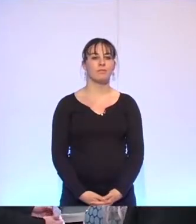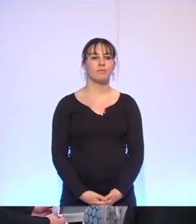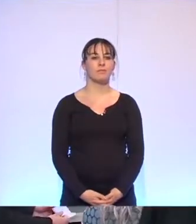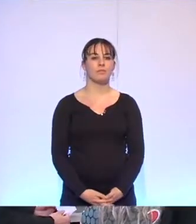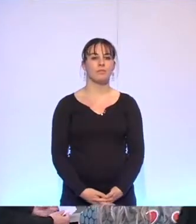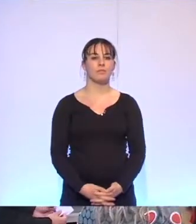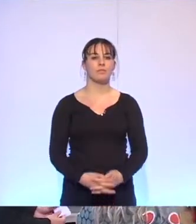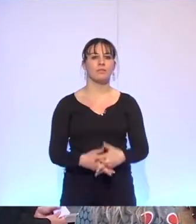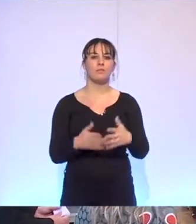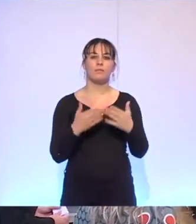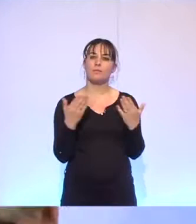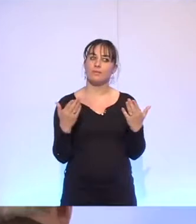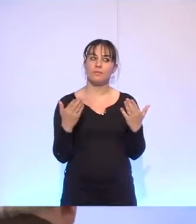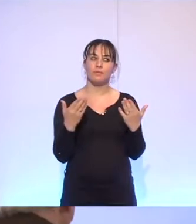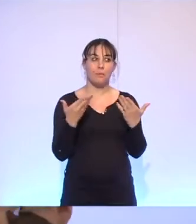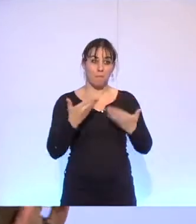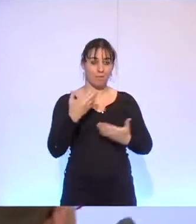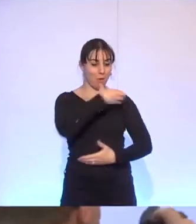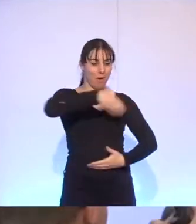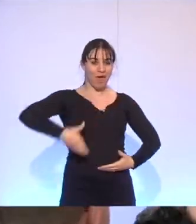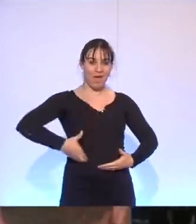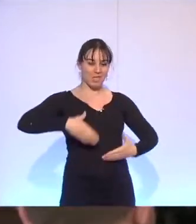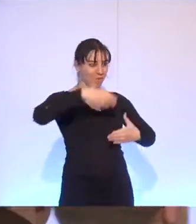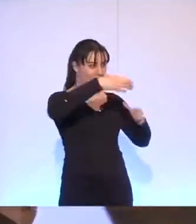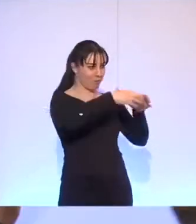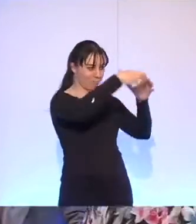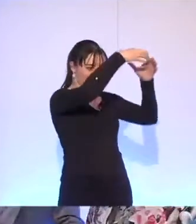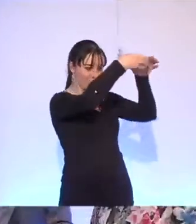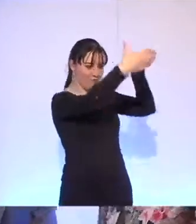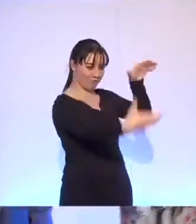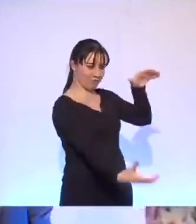donc nous allons lui remettre l'écharpe de maire.